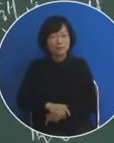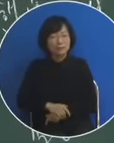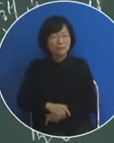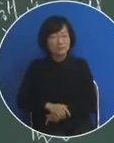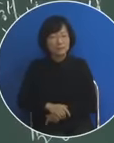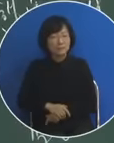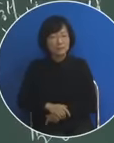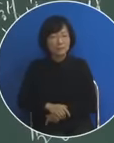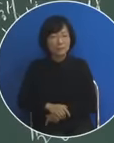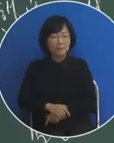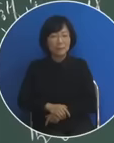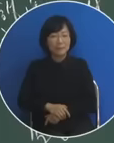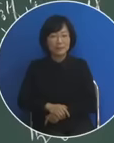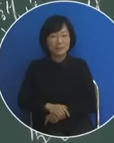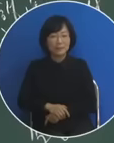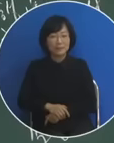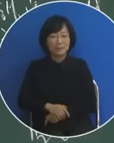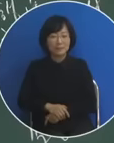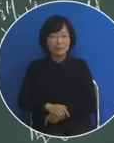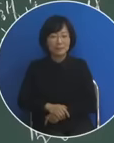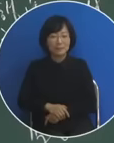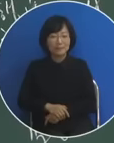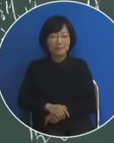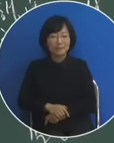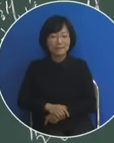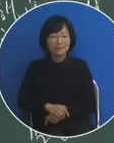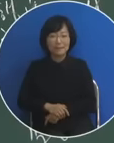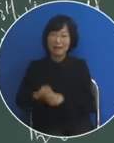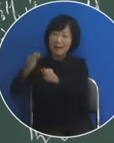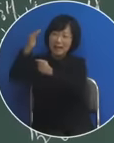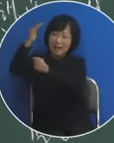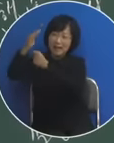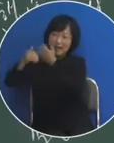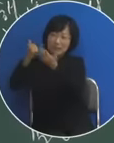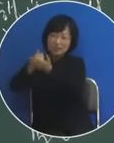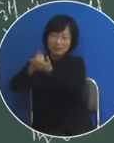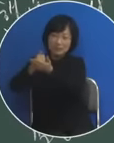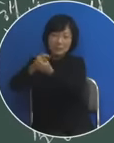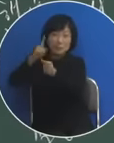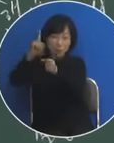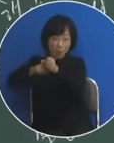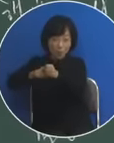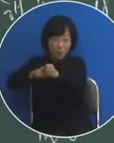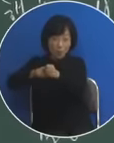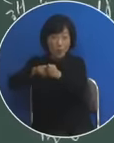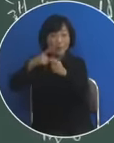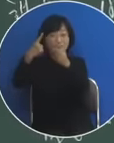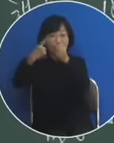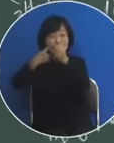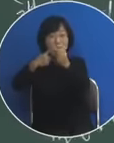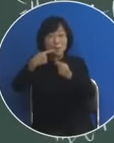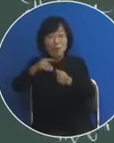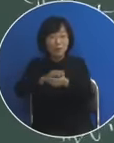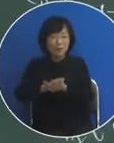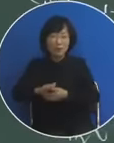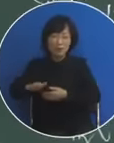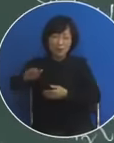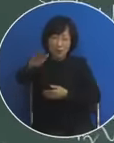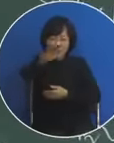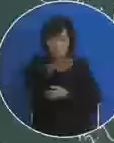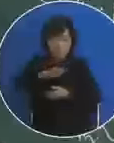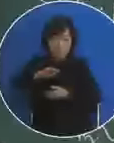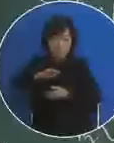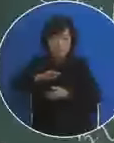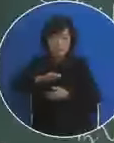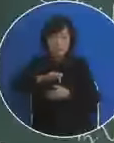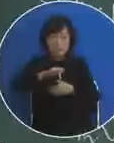하나님의 목표는 가장 중요한 첫 번째 목표는 뭐냐? 여러분을 절대로 흑암에 뺏기지 않도록